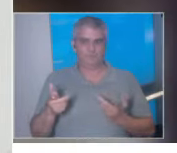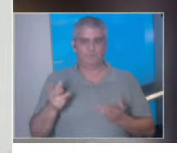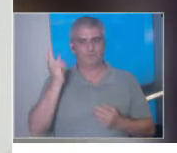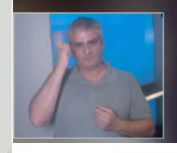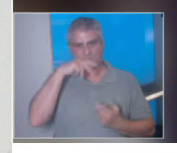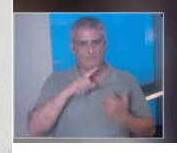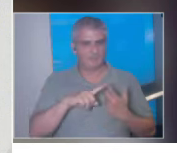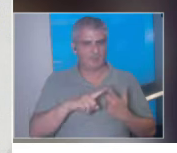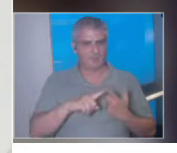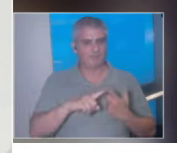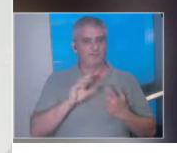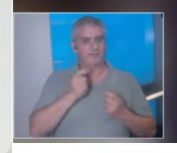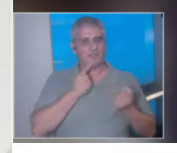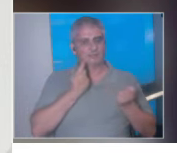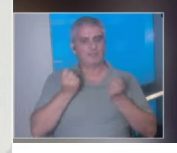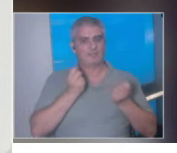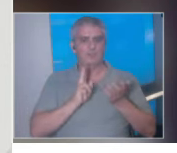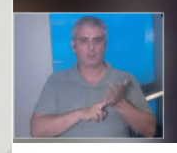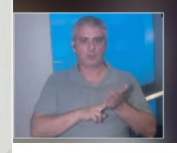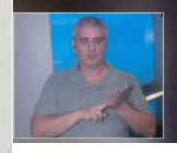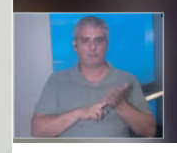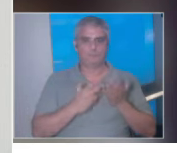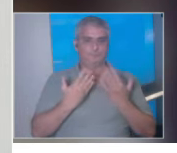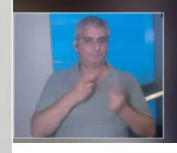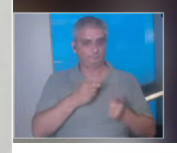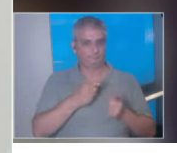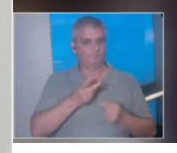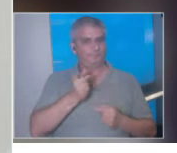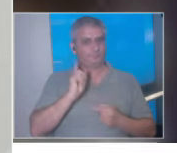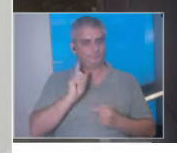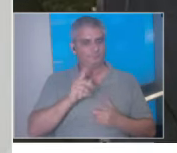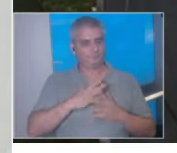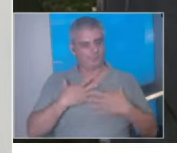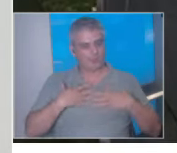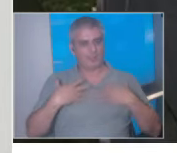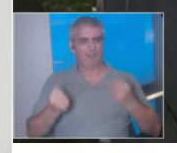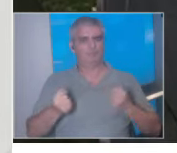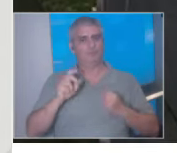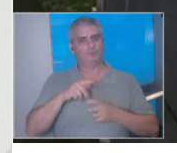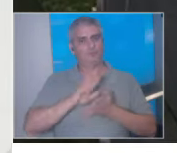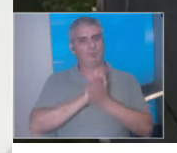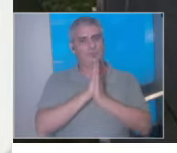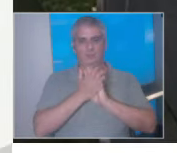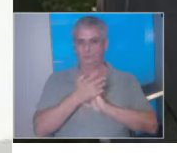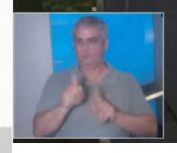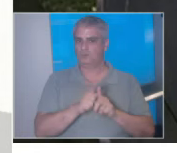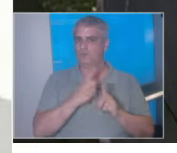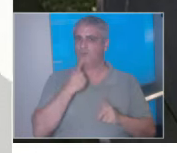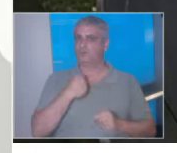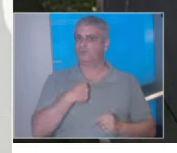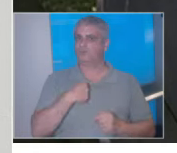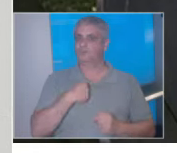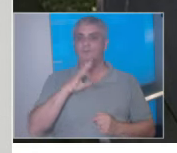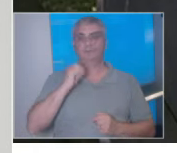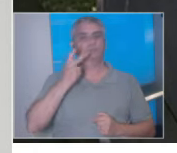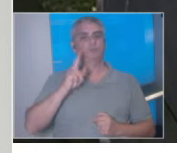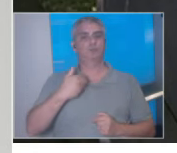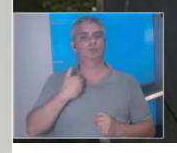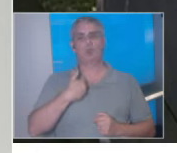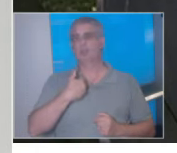הבנה ותיווך נכון, החולשה הזו אמורה להירפא, אמורה להתחזק. זה כמו את יודעת שאומרים לנו, אם יש